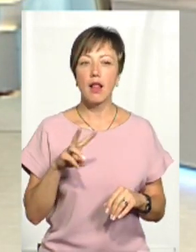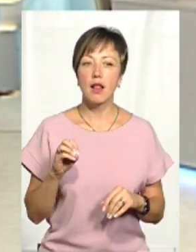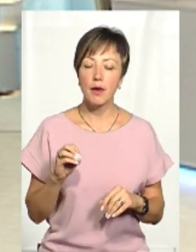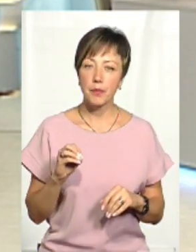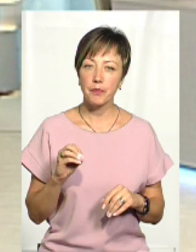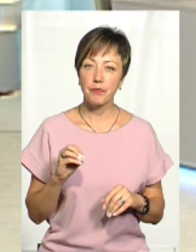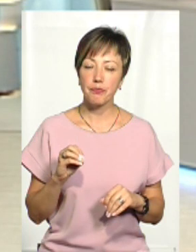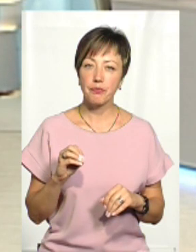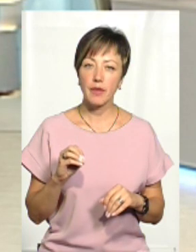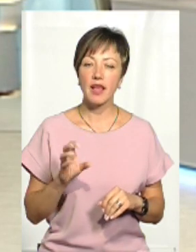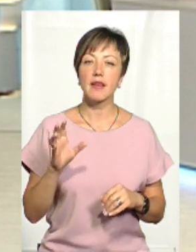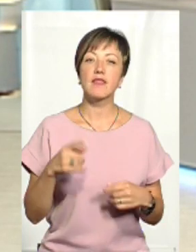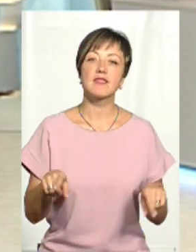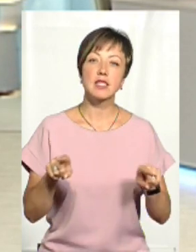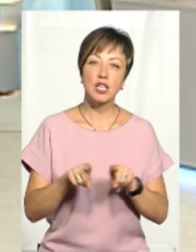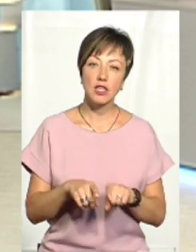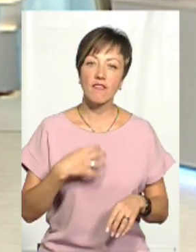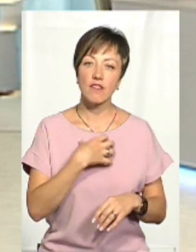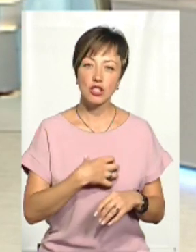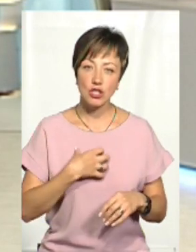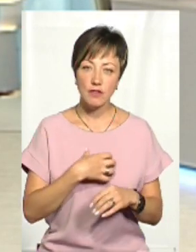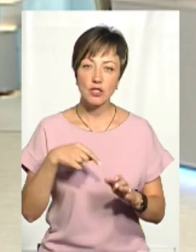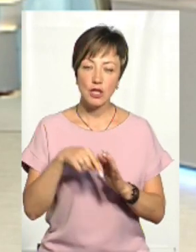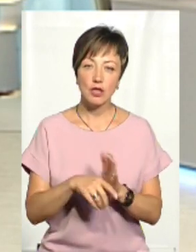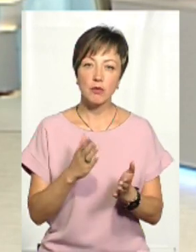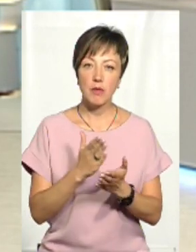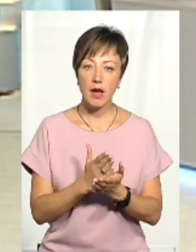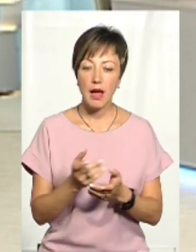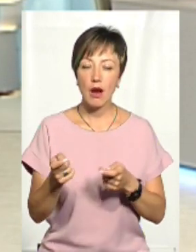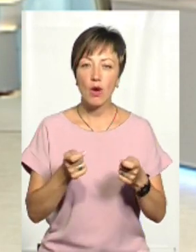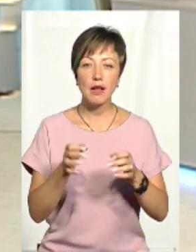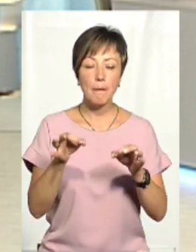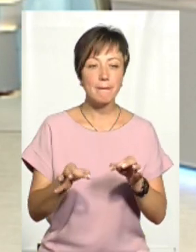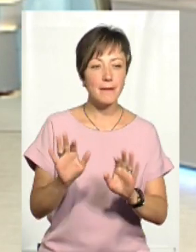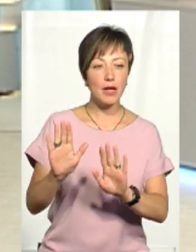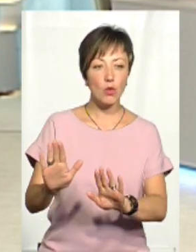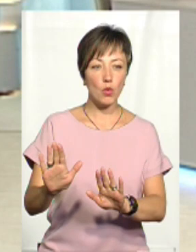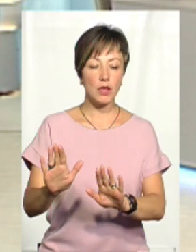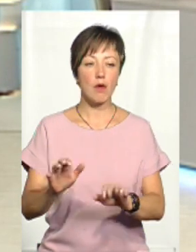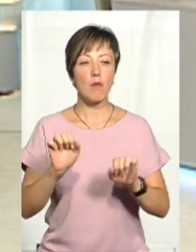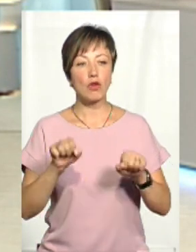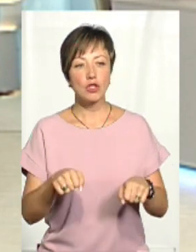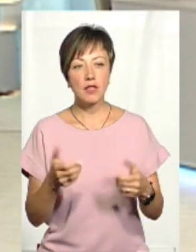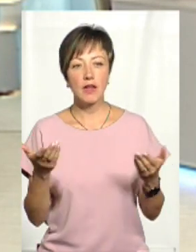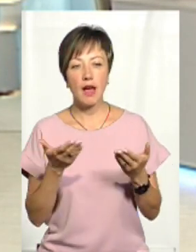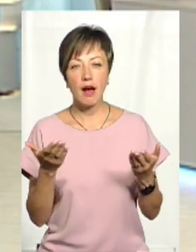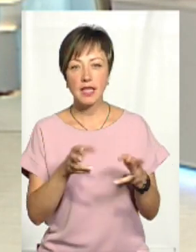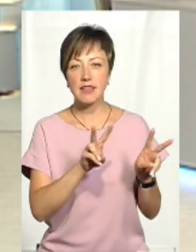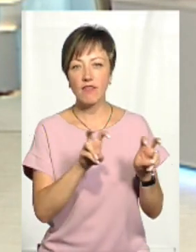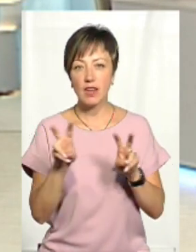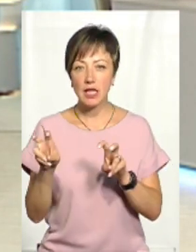Але все ж таки важливу роль відіграють регулятори саме природні. Можливо, якісь аборигенні